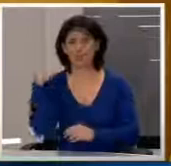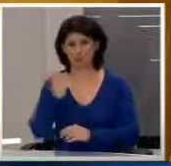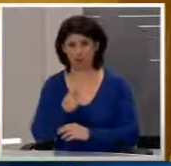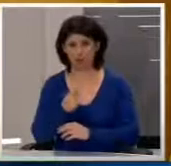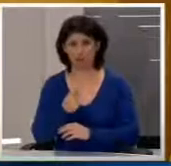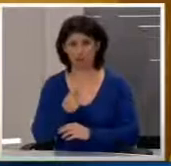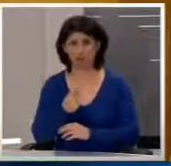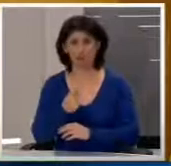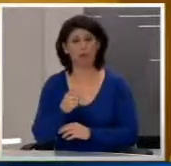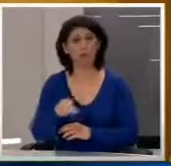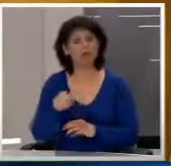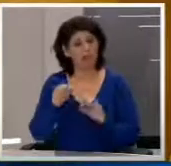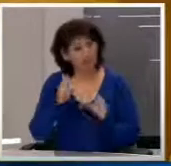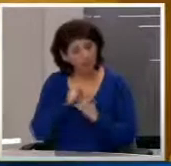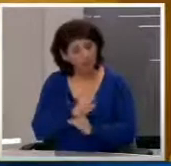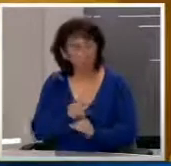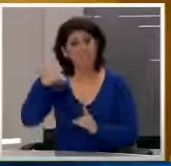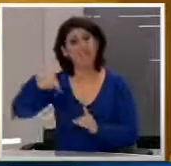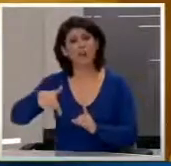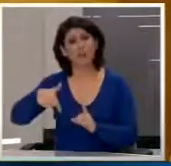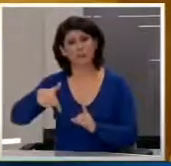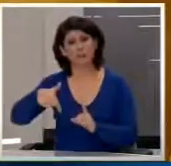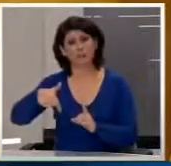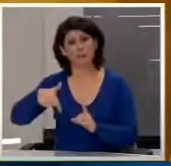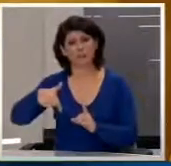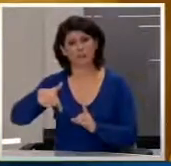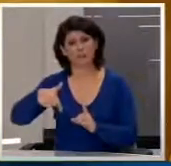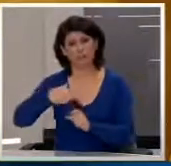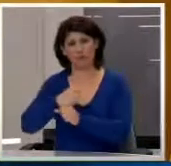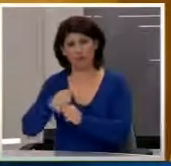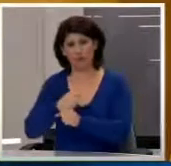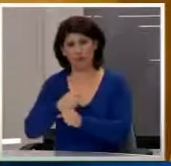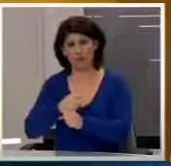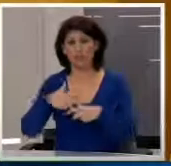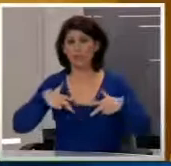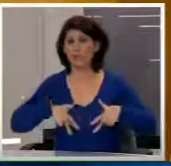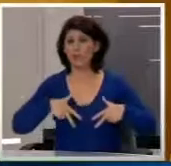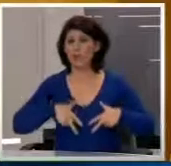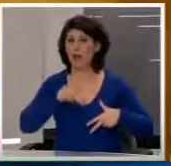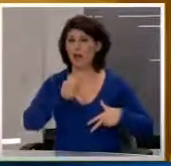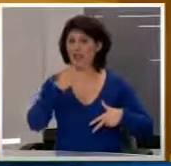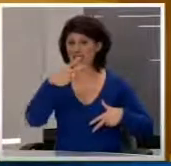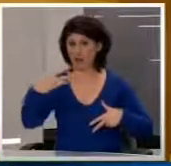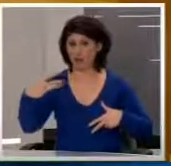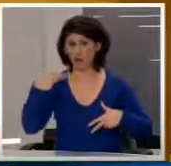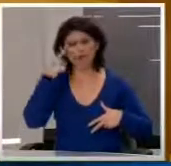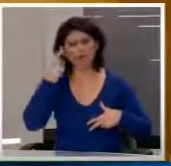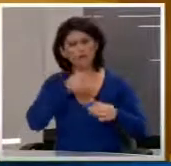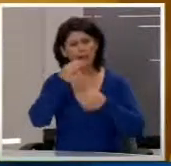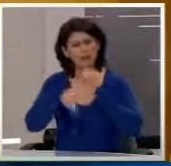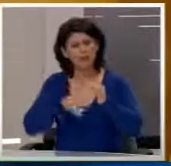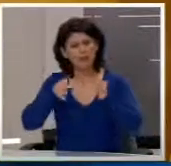65% και μάλιστα των γενοσίμων φαρμάκων. Ο υπουργός, ο Ανδρέας Ξανθός, νομίζω ότι